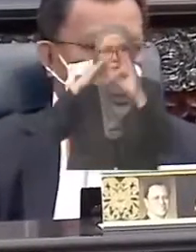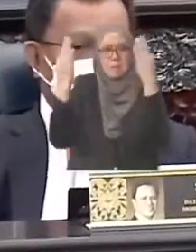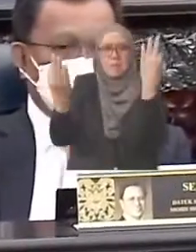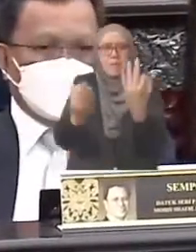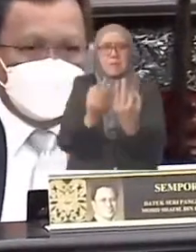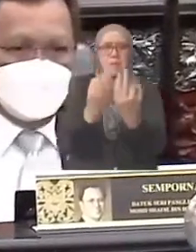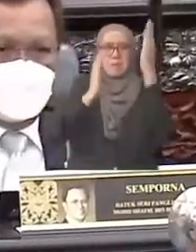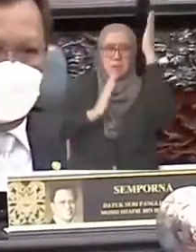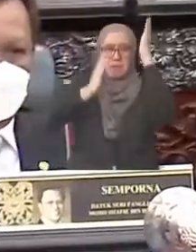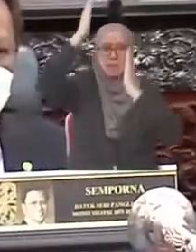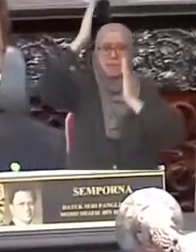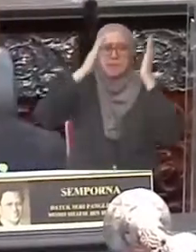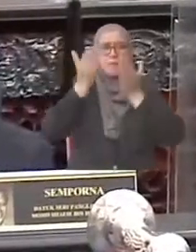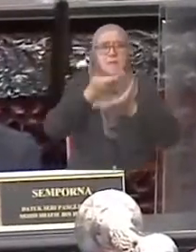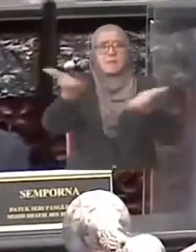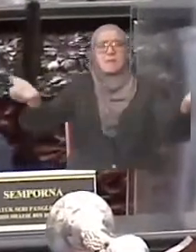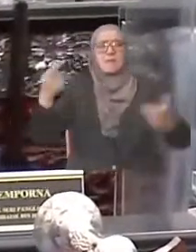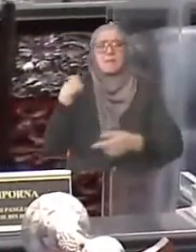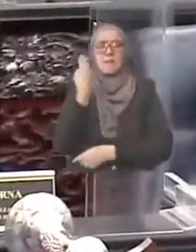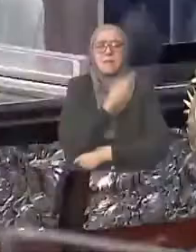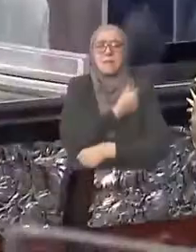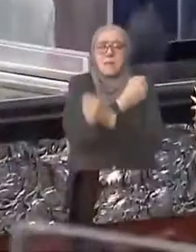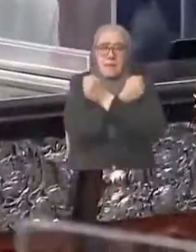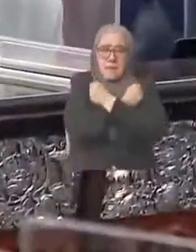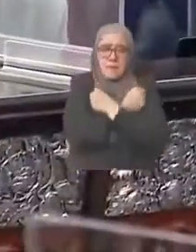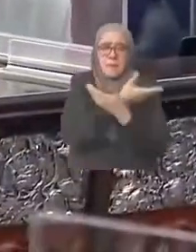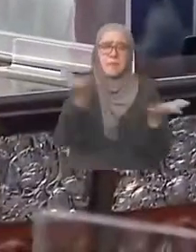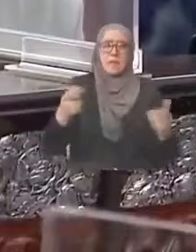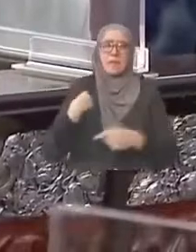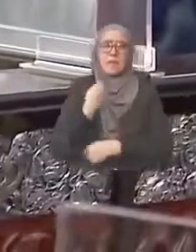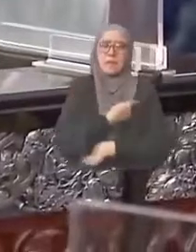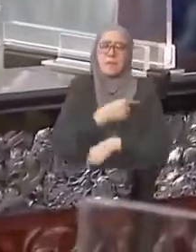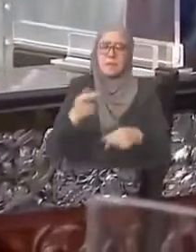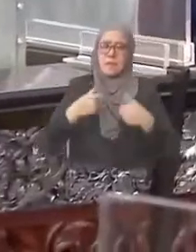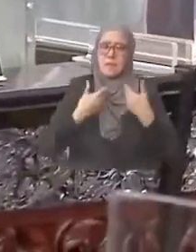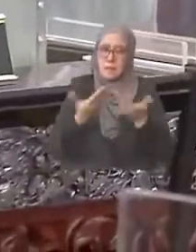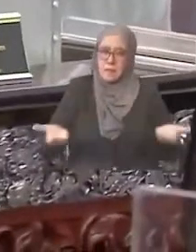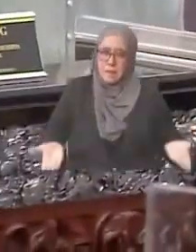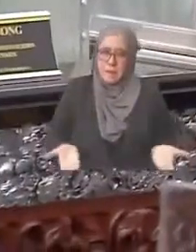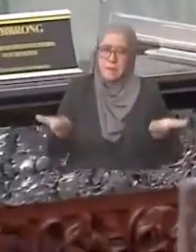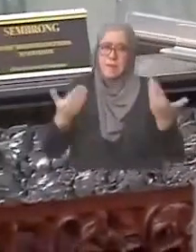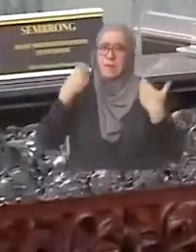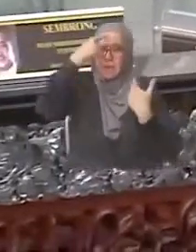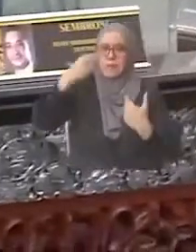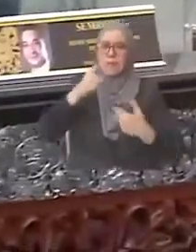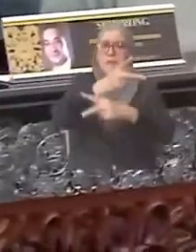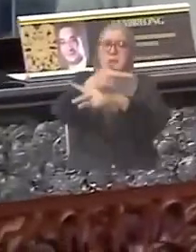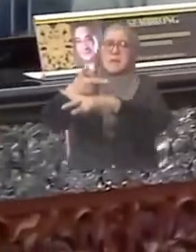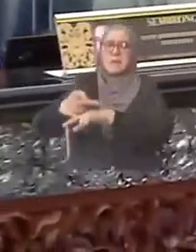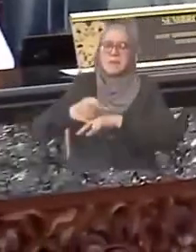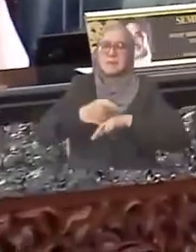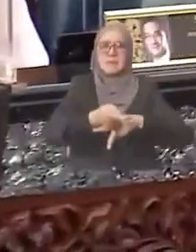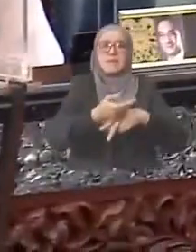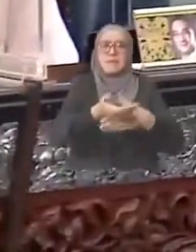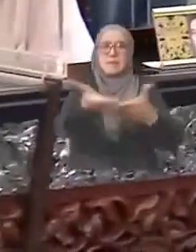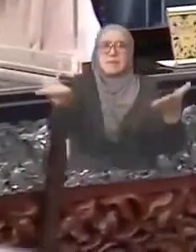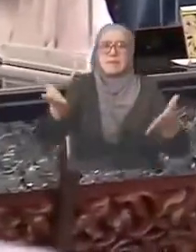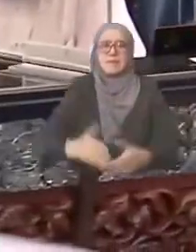Kami sayang semua kami sentiasa ada untuk menjaga kamu semua